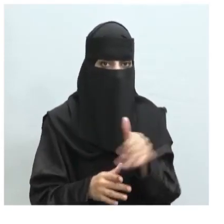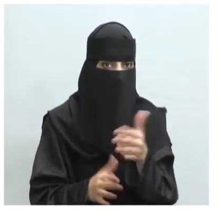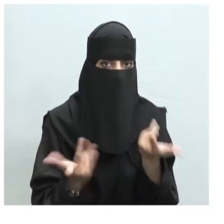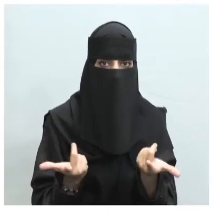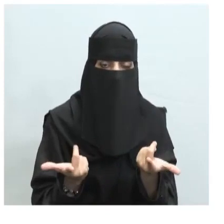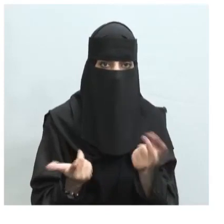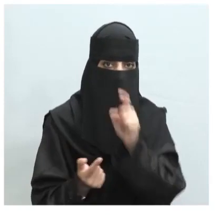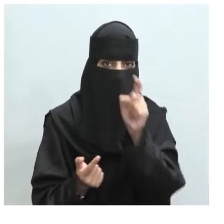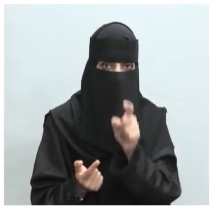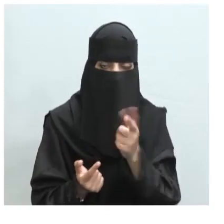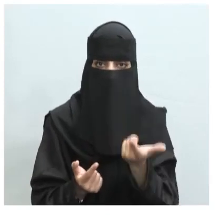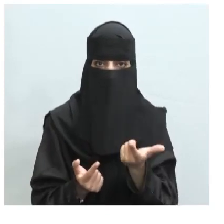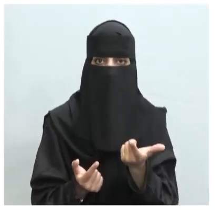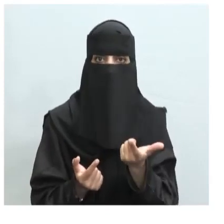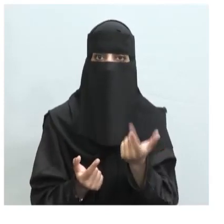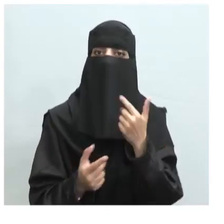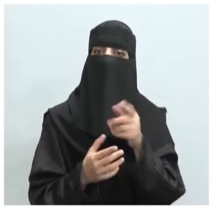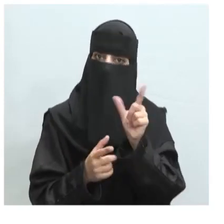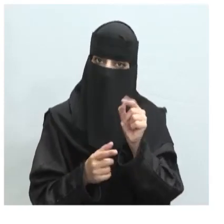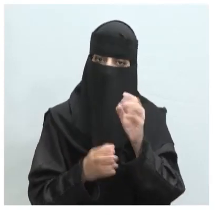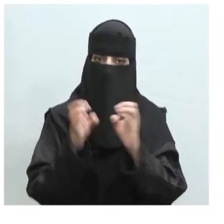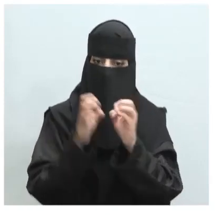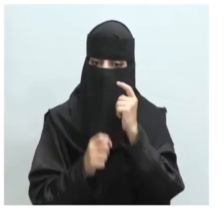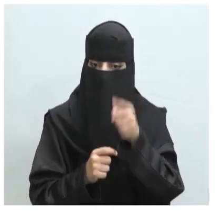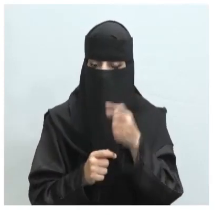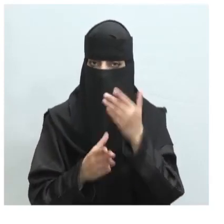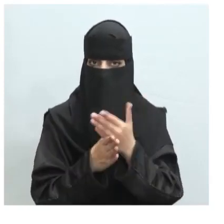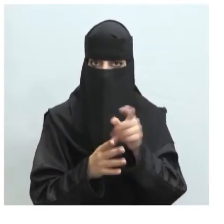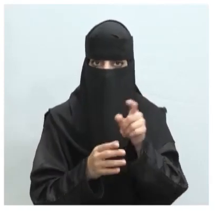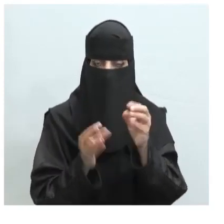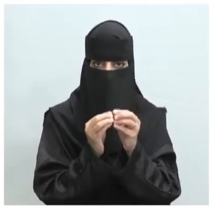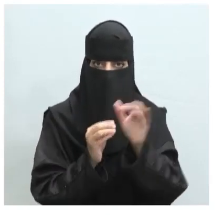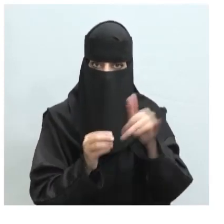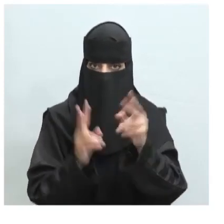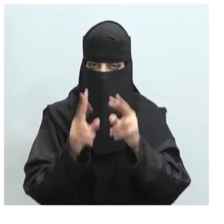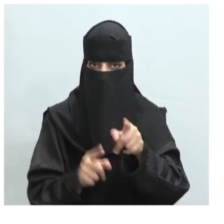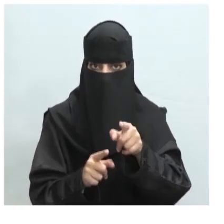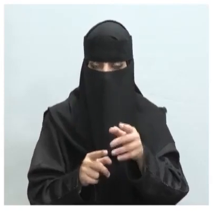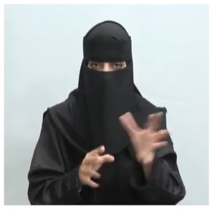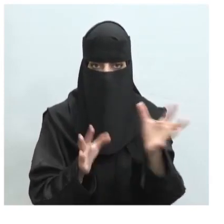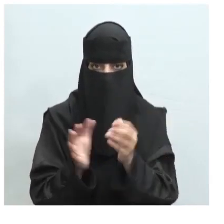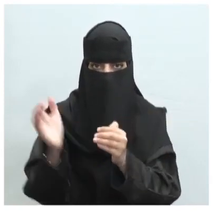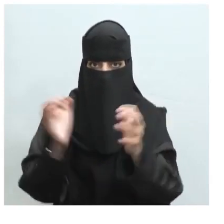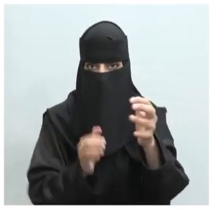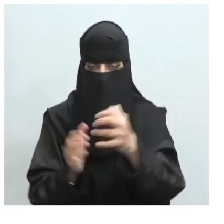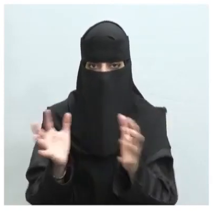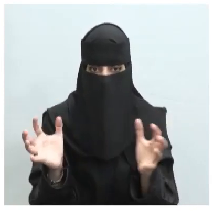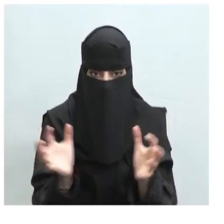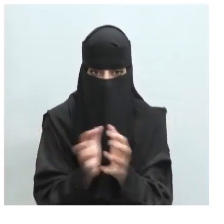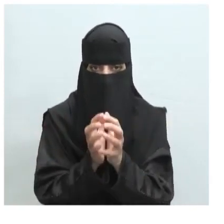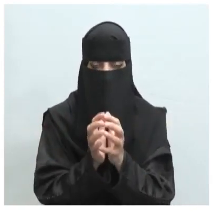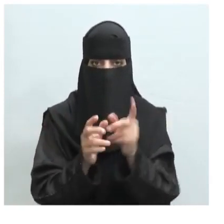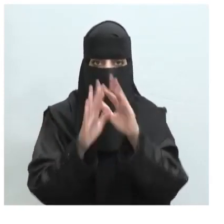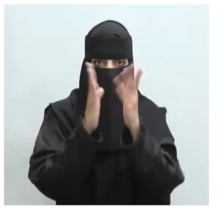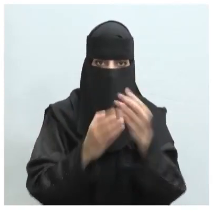الكهربائيه احسنتم هذه الشحنات الكهربائيه تجمعت على جسم ذلك